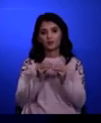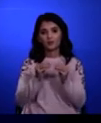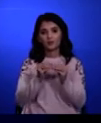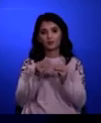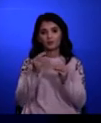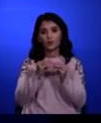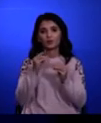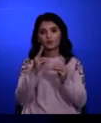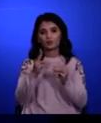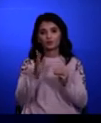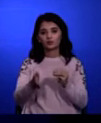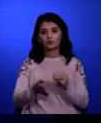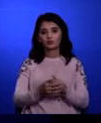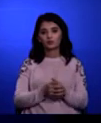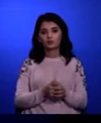12 bo'ladi.